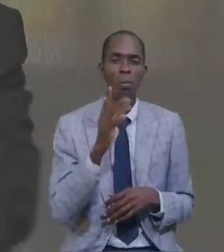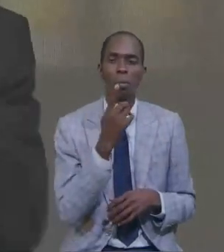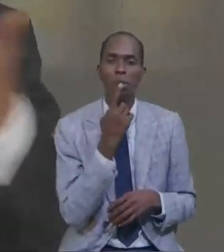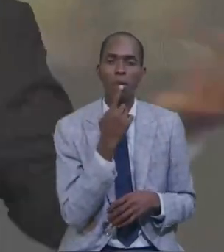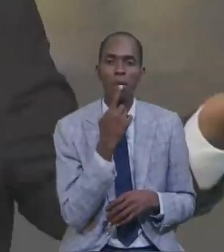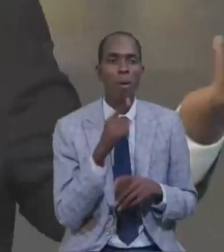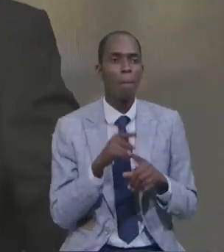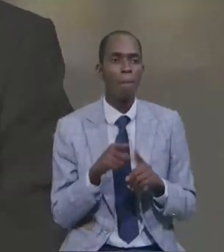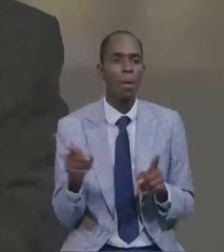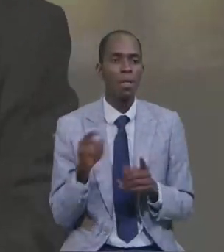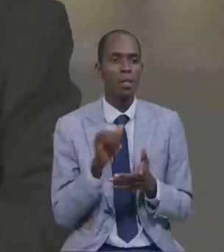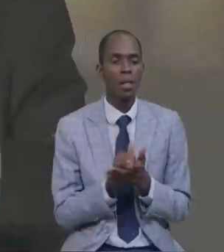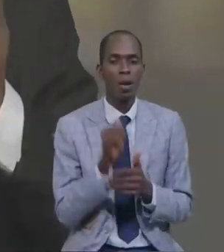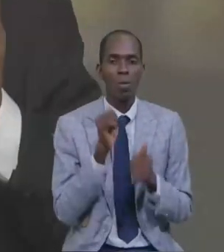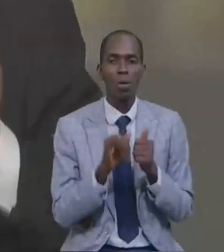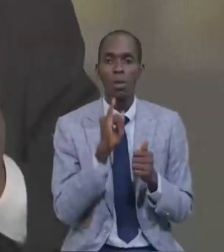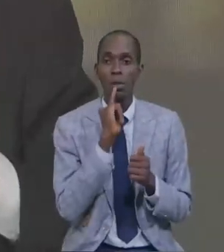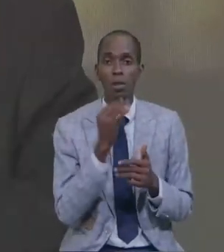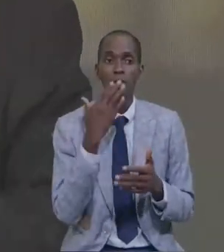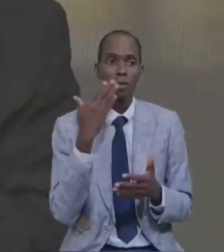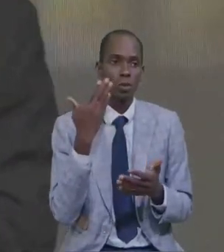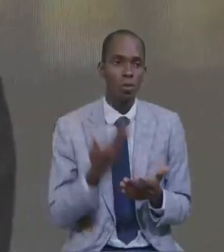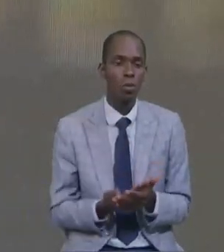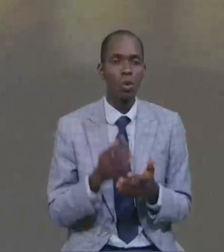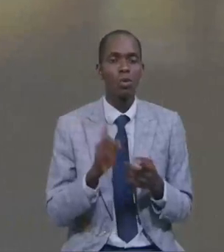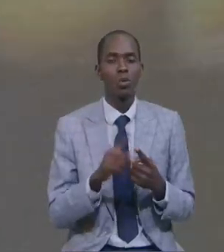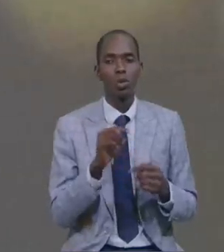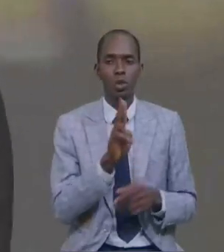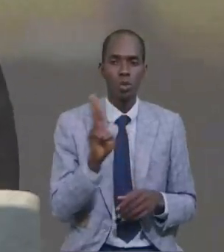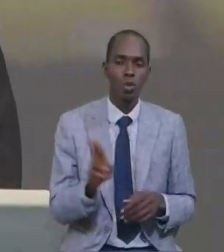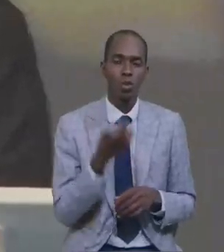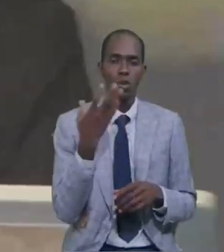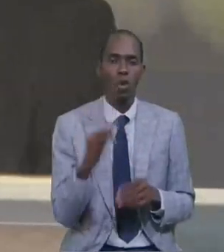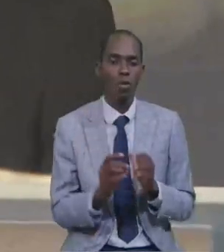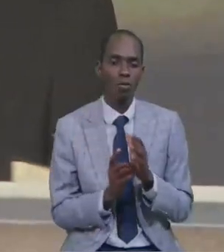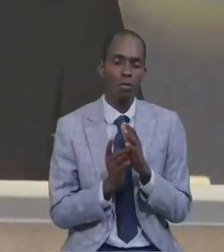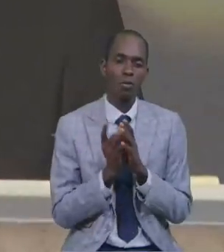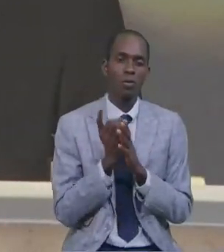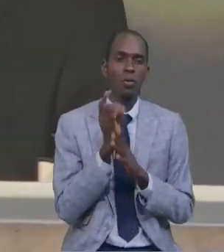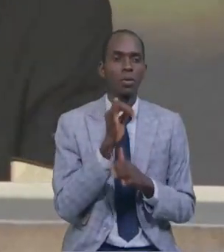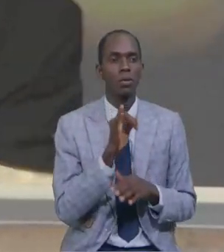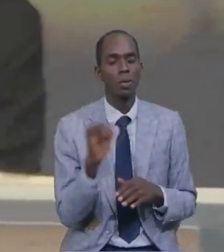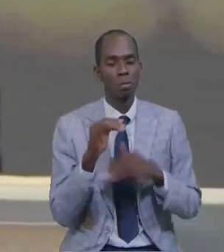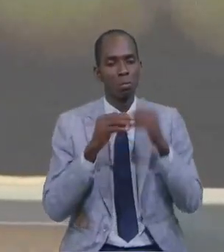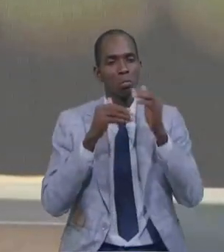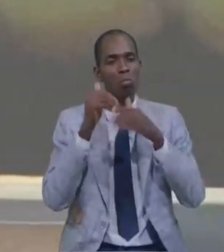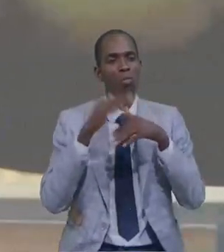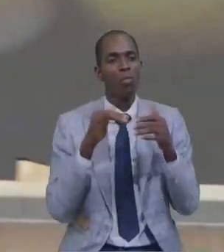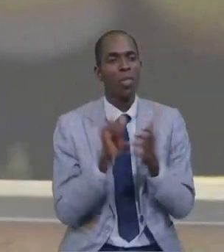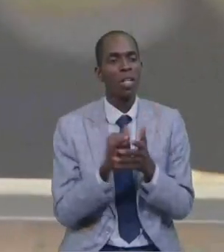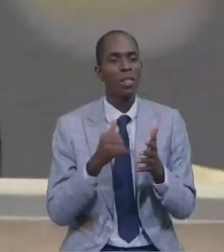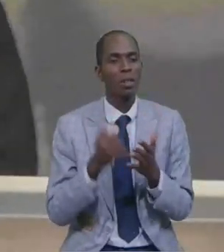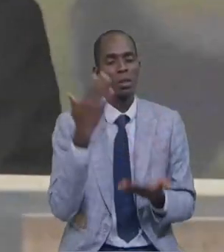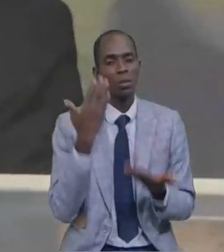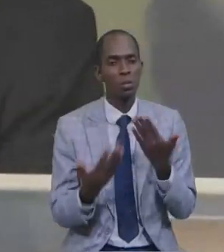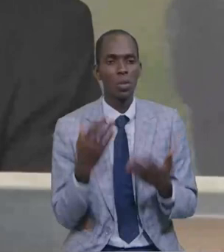l'édification et communiquent une grâce à ceux qui l'entendent. Maintenant, quand un